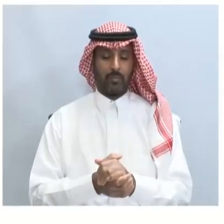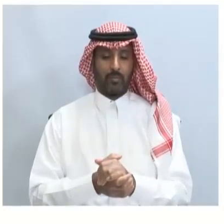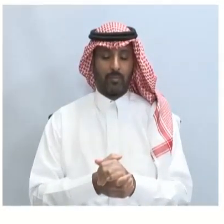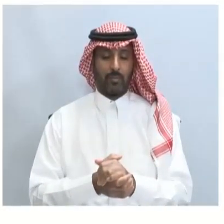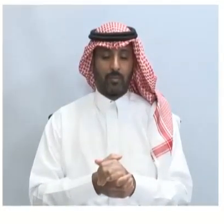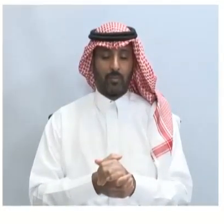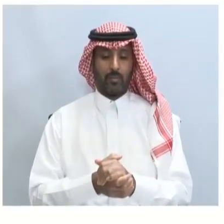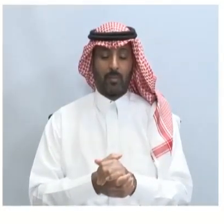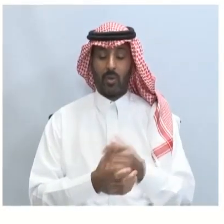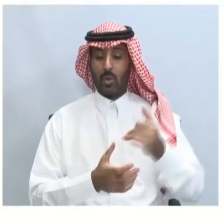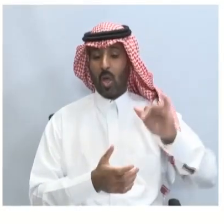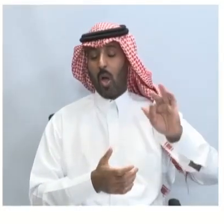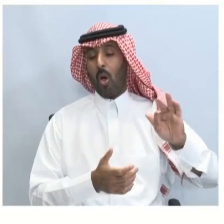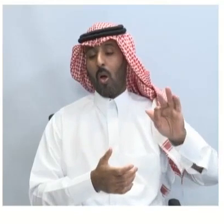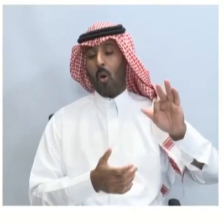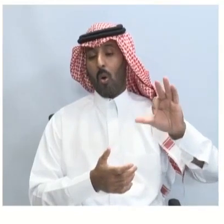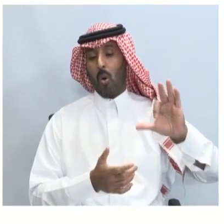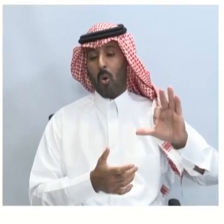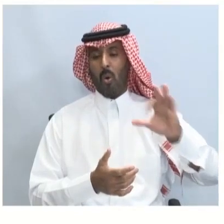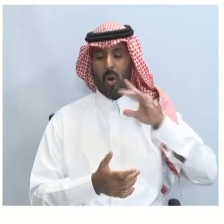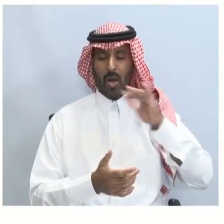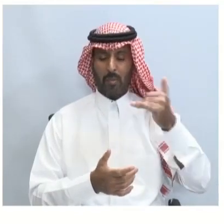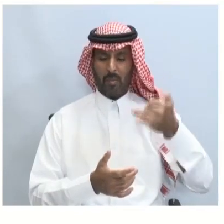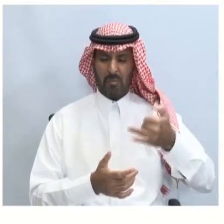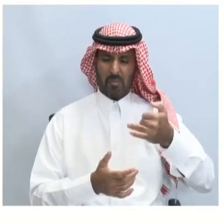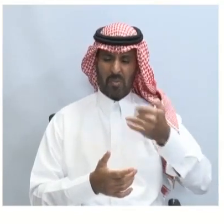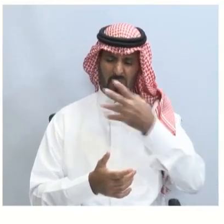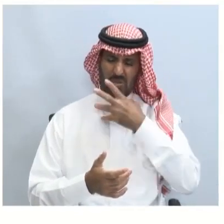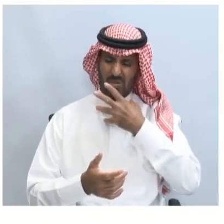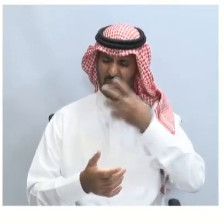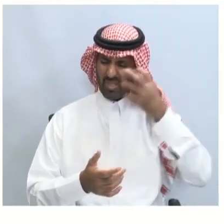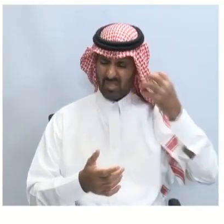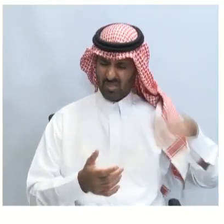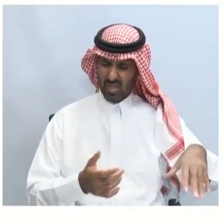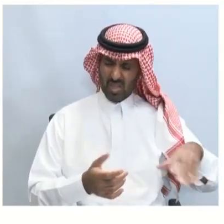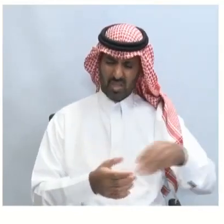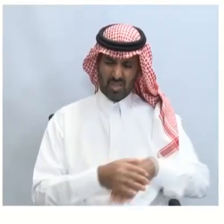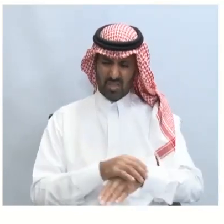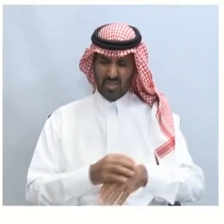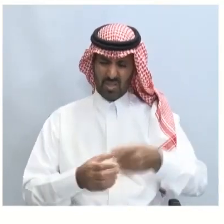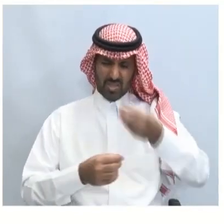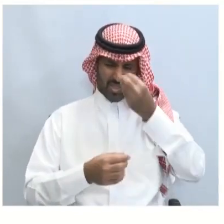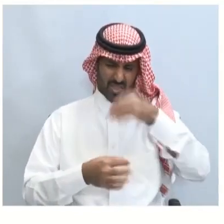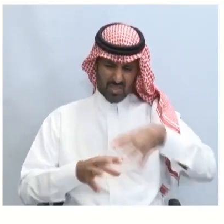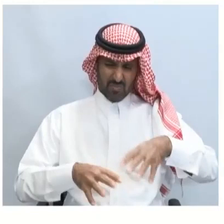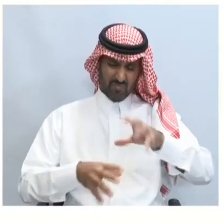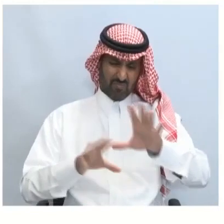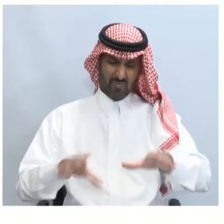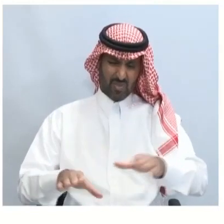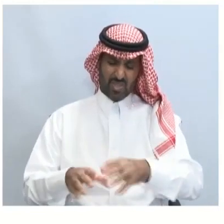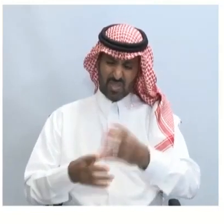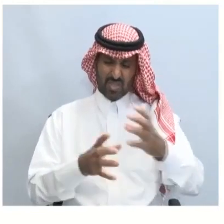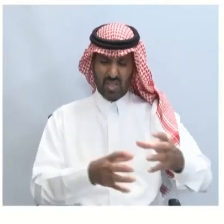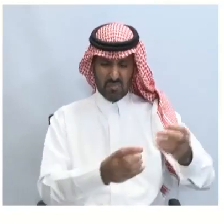احسنتم دوره مياه قد عبث بها متسخه انظروا حذاء هنا ومناديل هنا وهنا قد